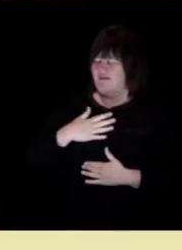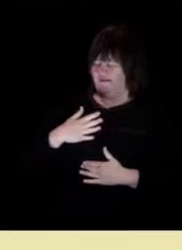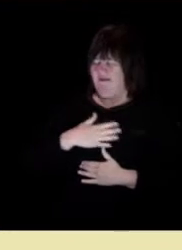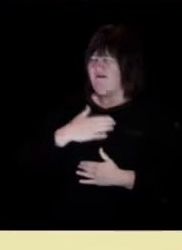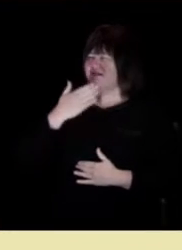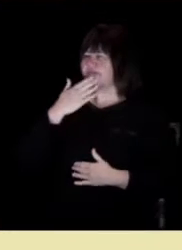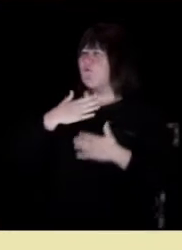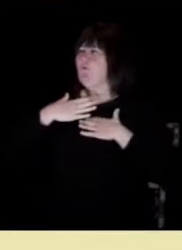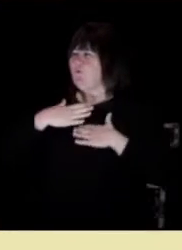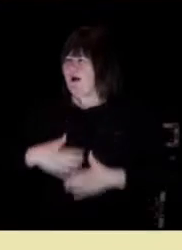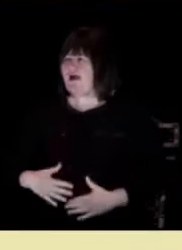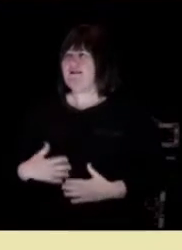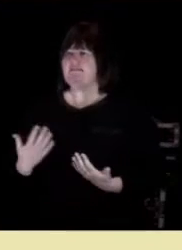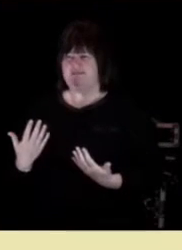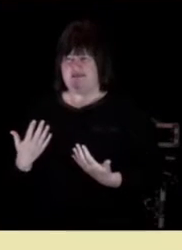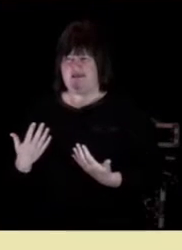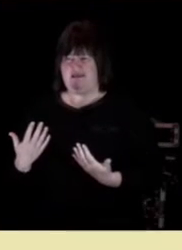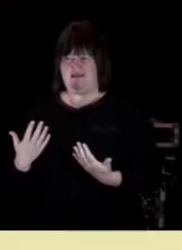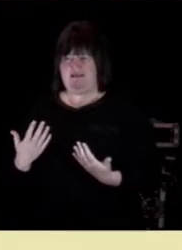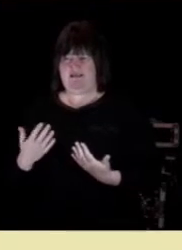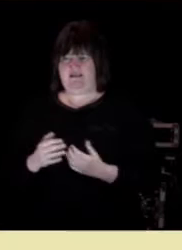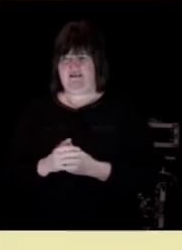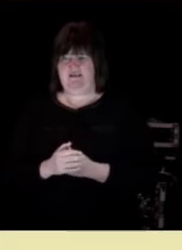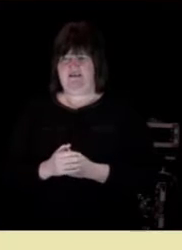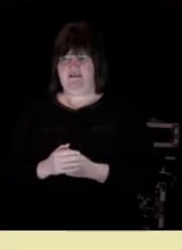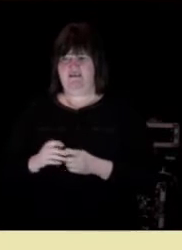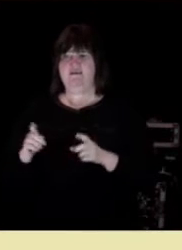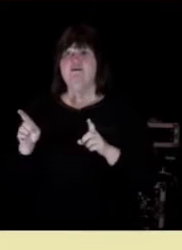sa patienten.